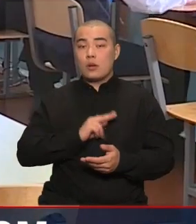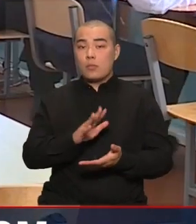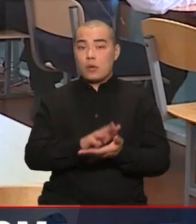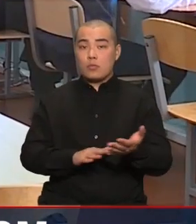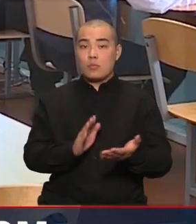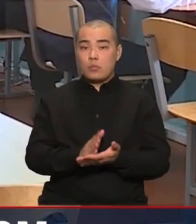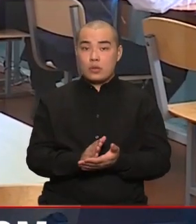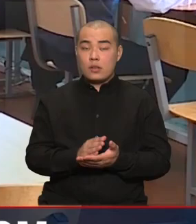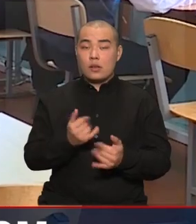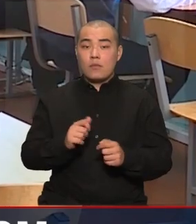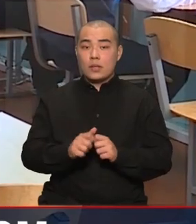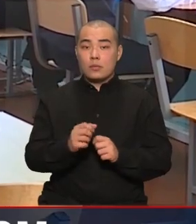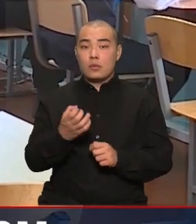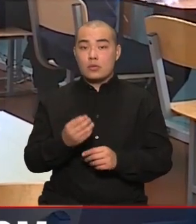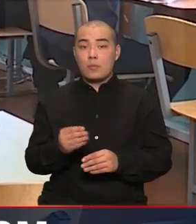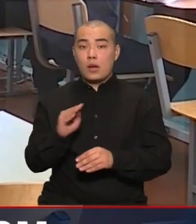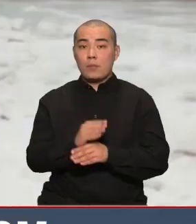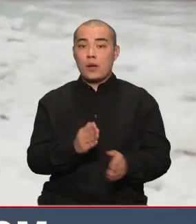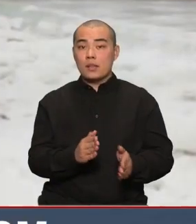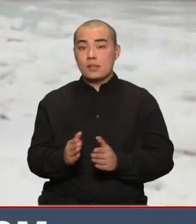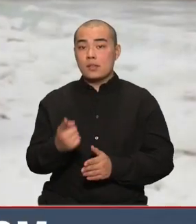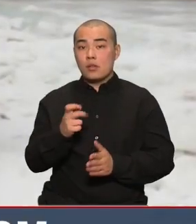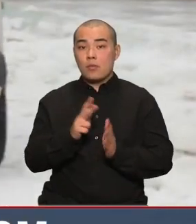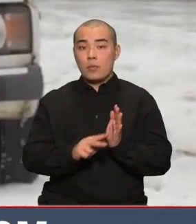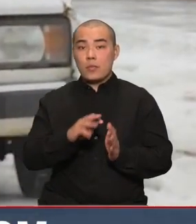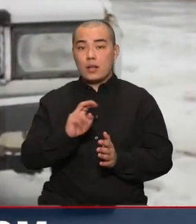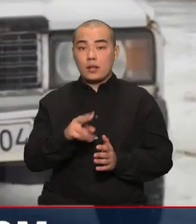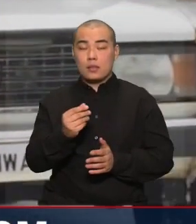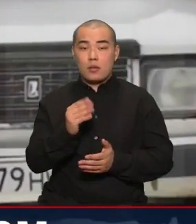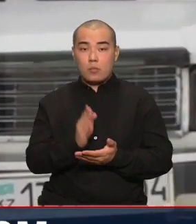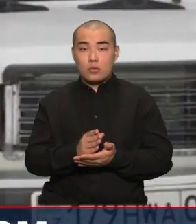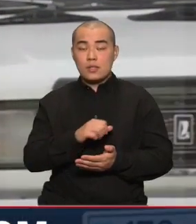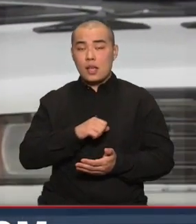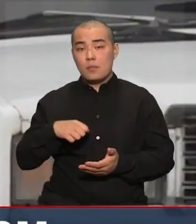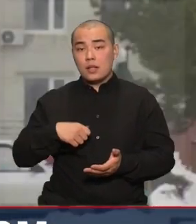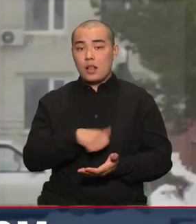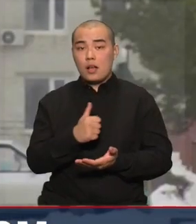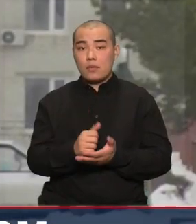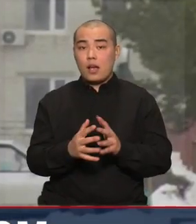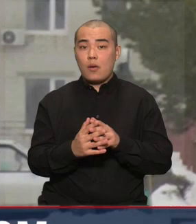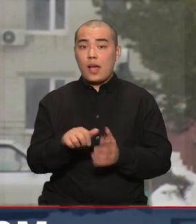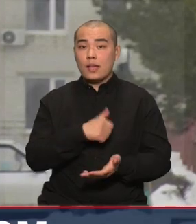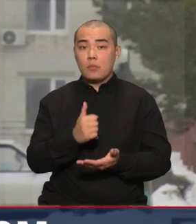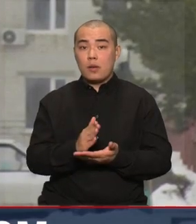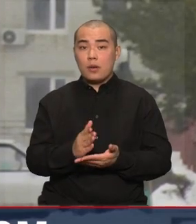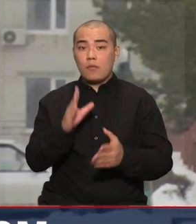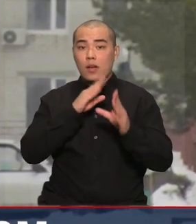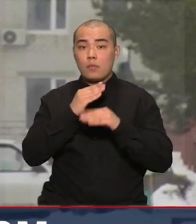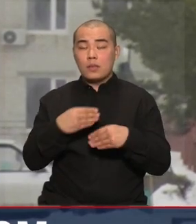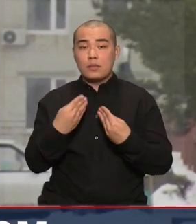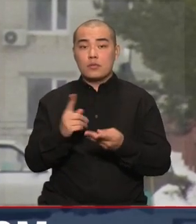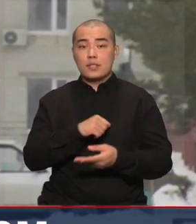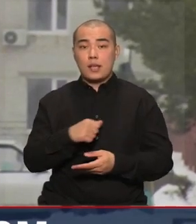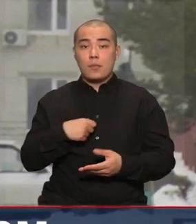планах предусмотрено выделение еще порядка 180 миллиардов тенге. Но самое главное, сельским акиматам дается возможность